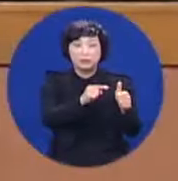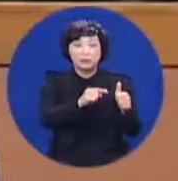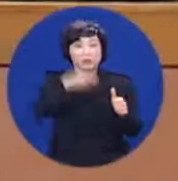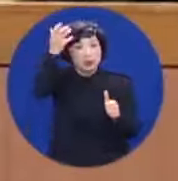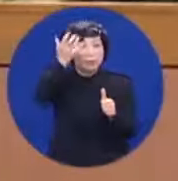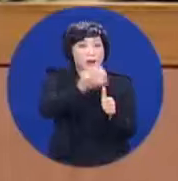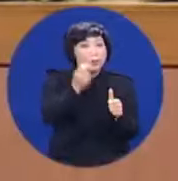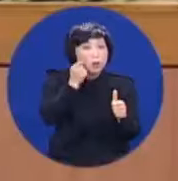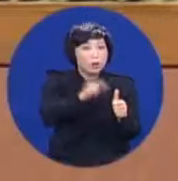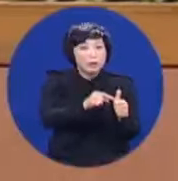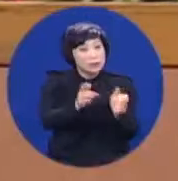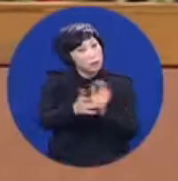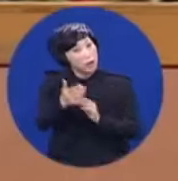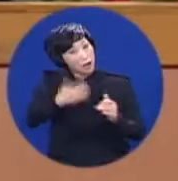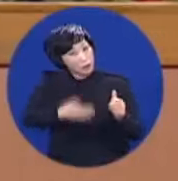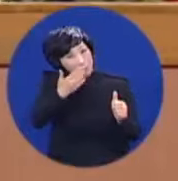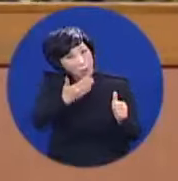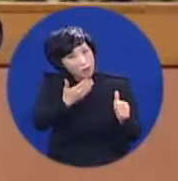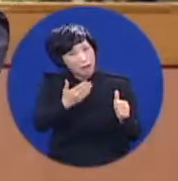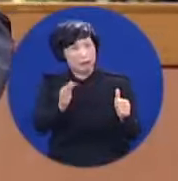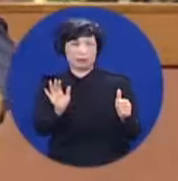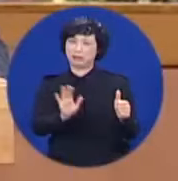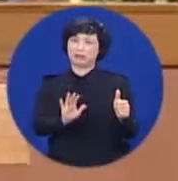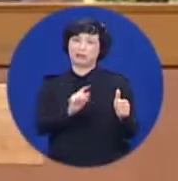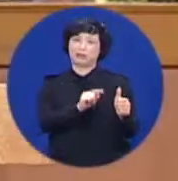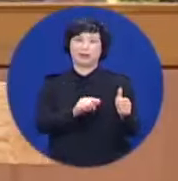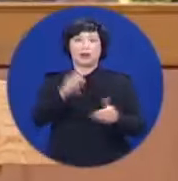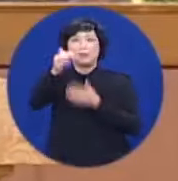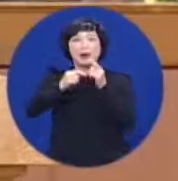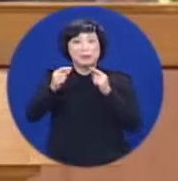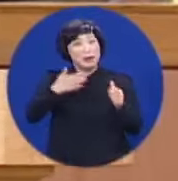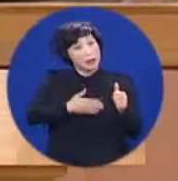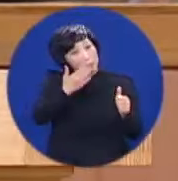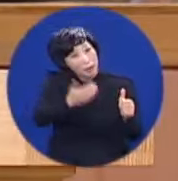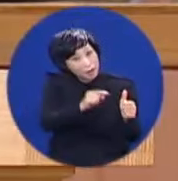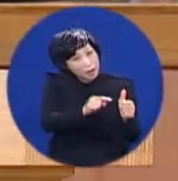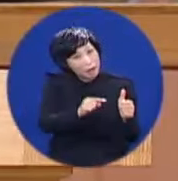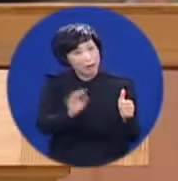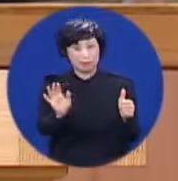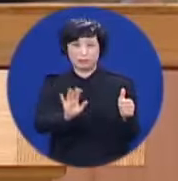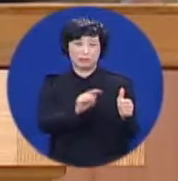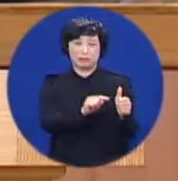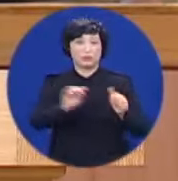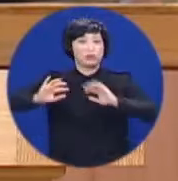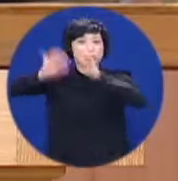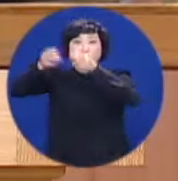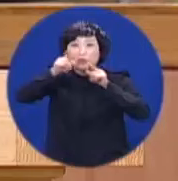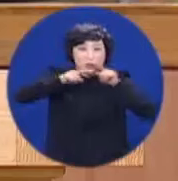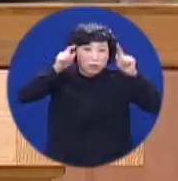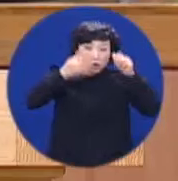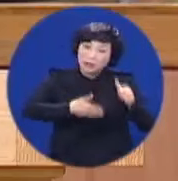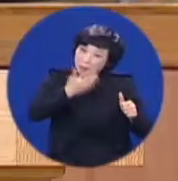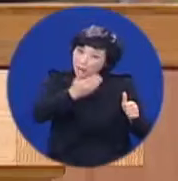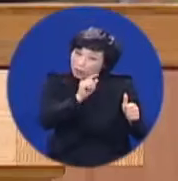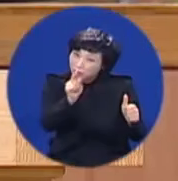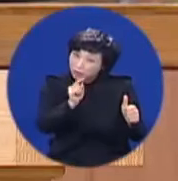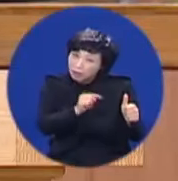무슨 예수를 알며 하나님 말씀을 알며 천국과 지옥을